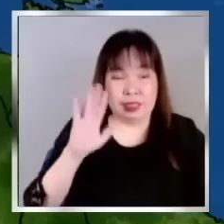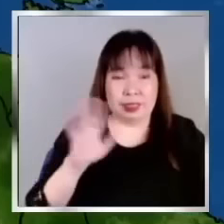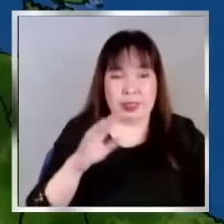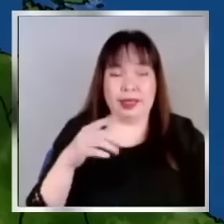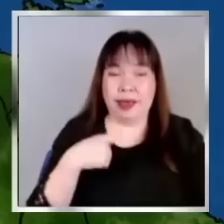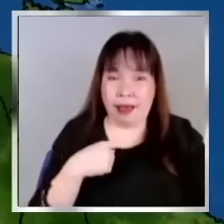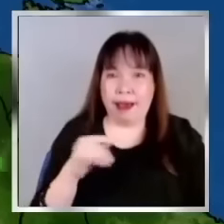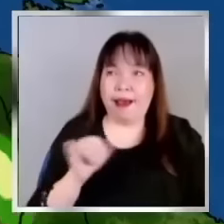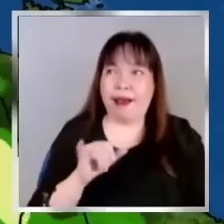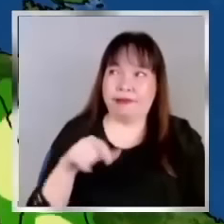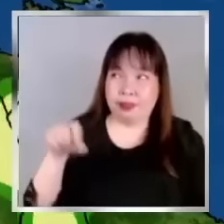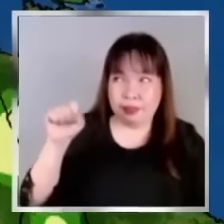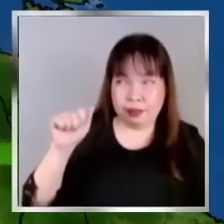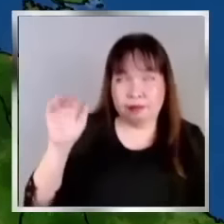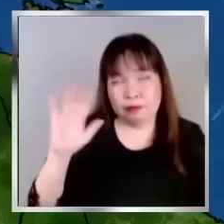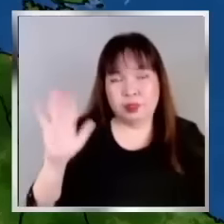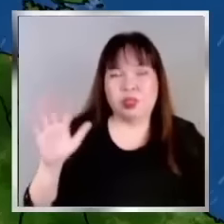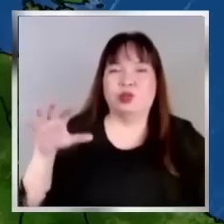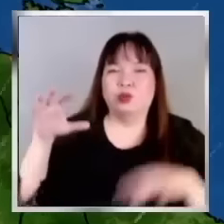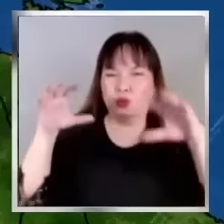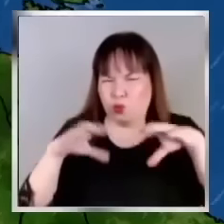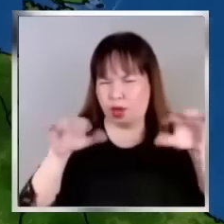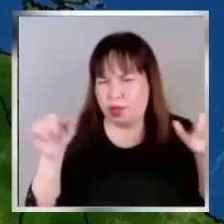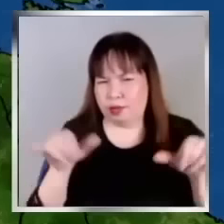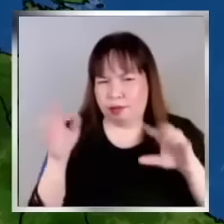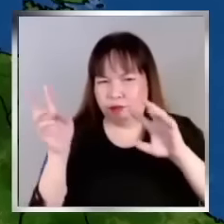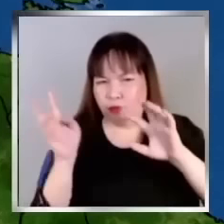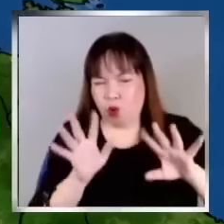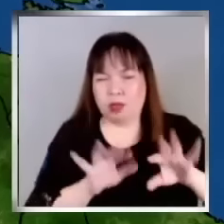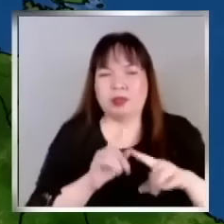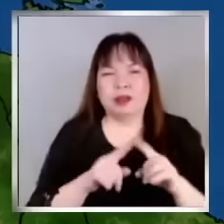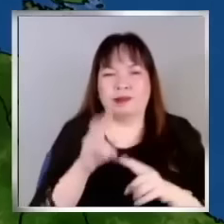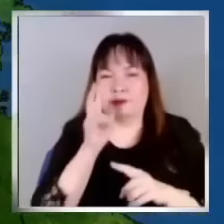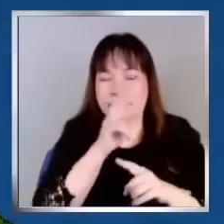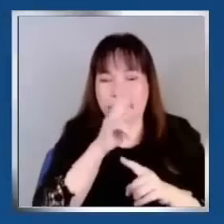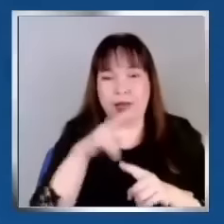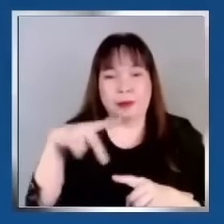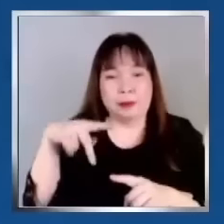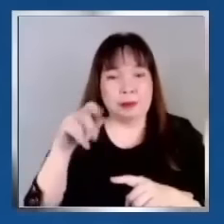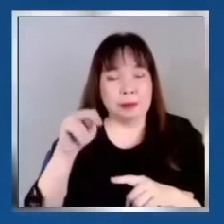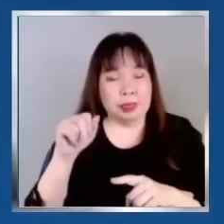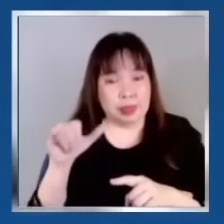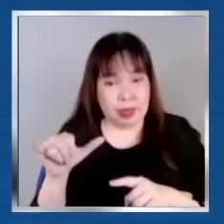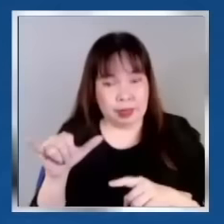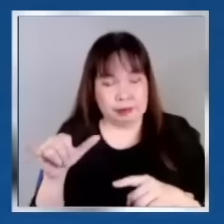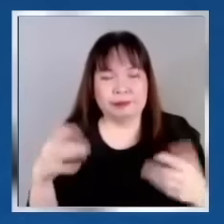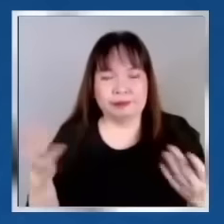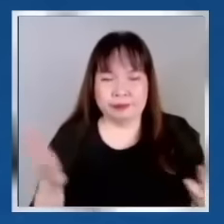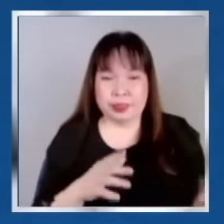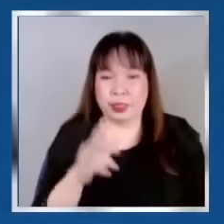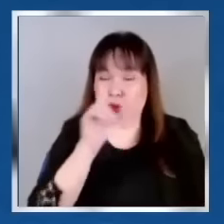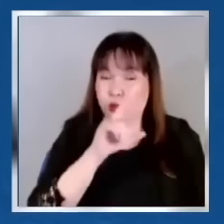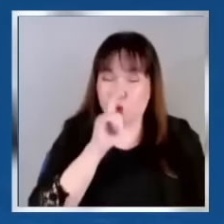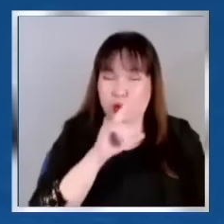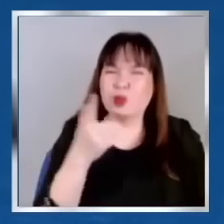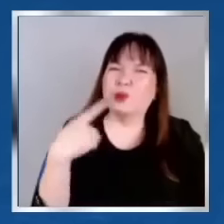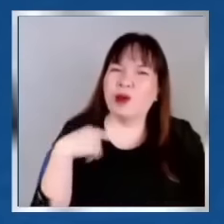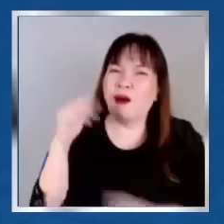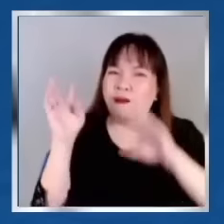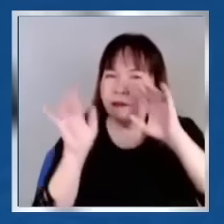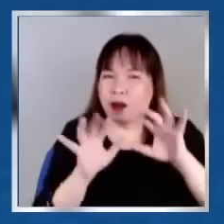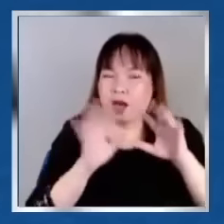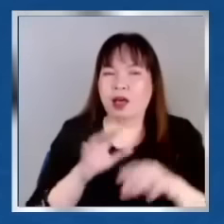weekend, lalo sa Panay Island at Negros Provinces. Sa Luzon, posibleng ulanin ang Ilocos Region at Mimaropa bukas.